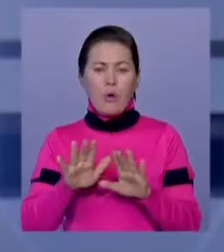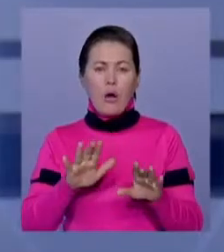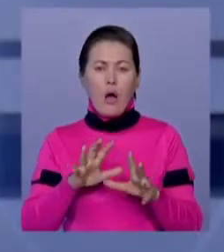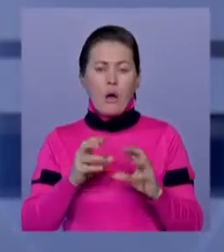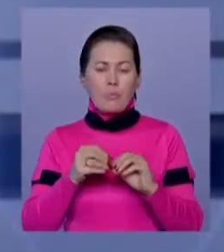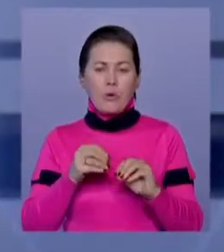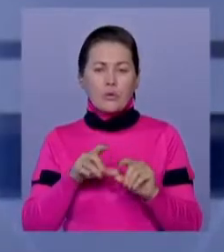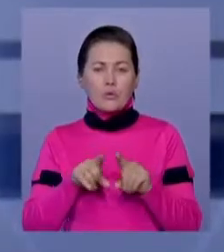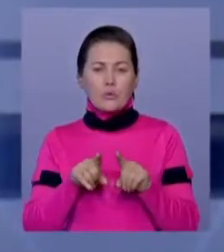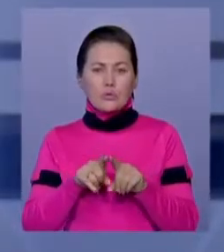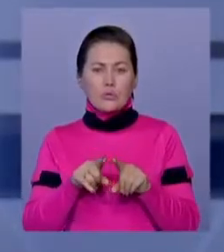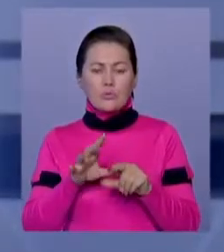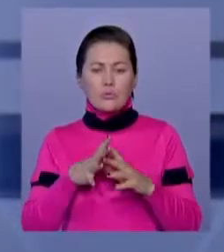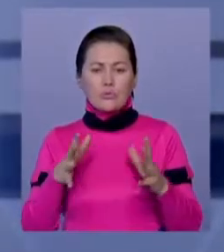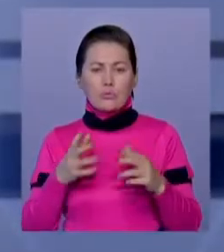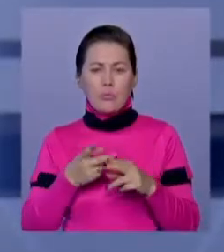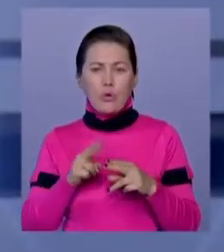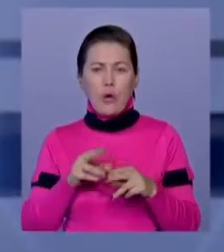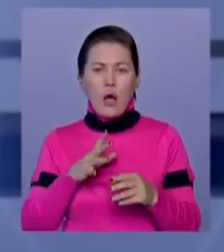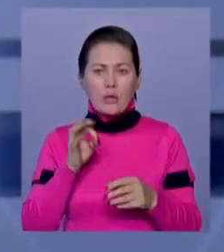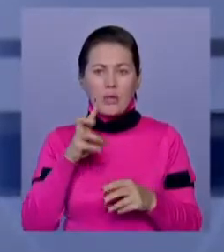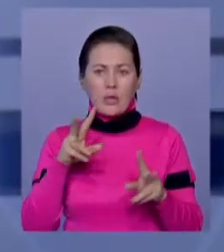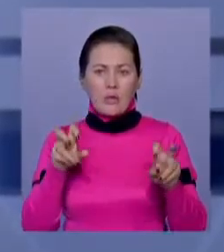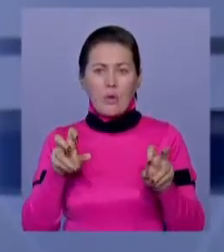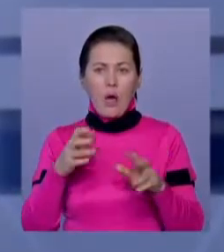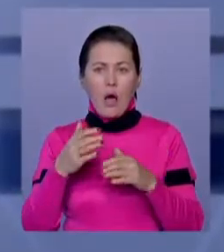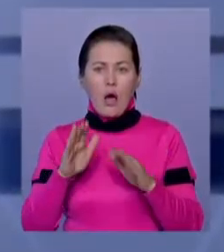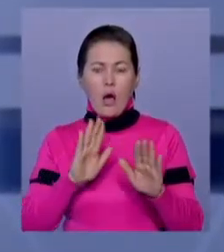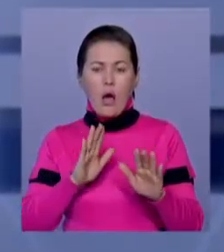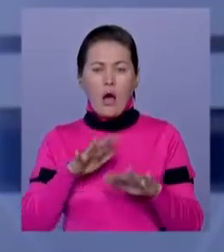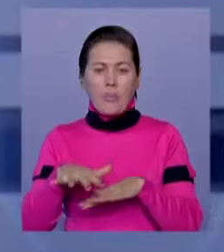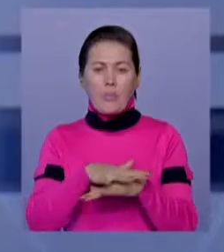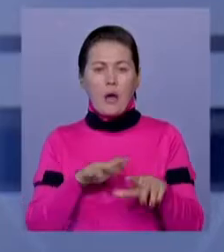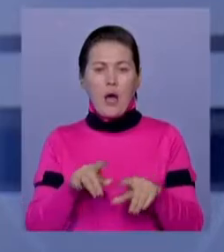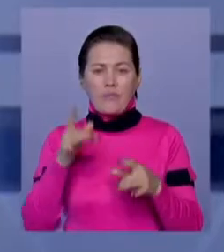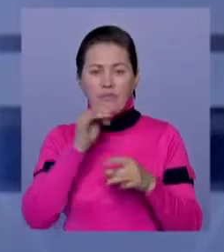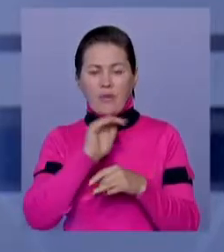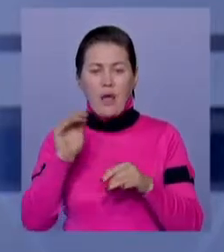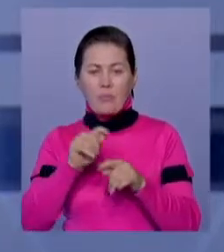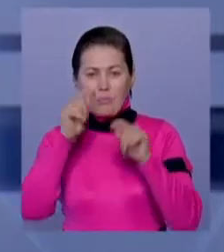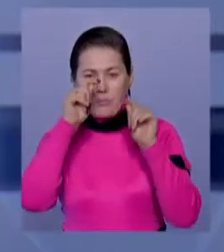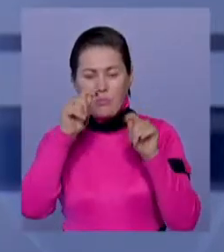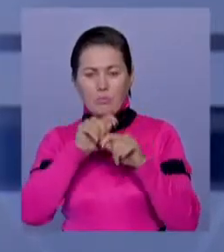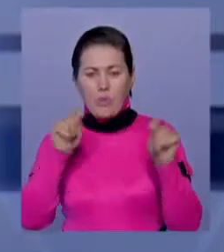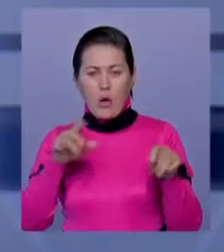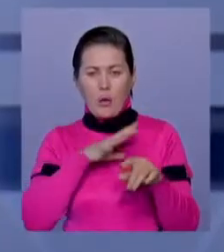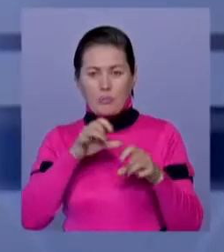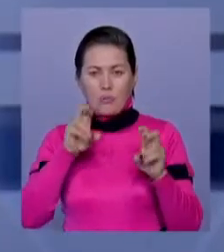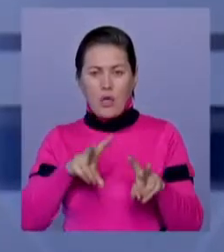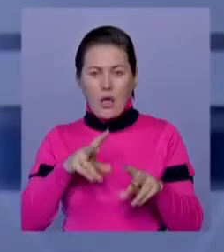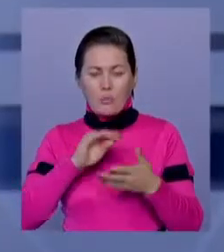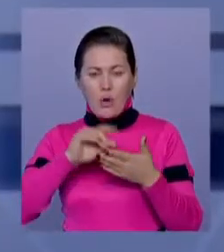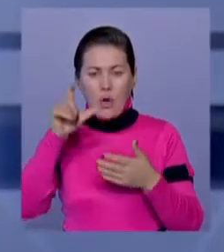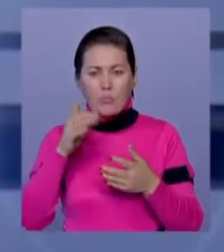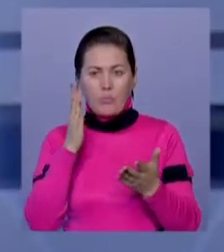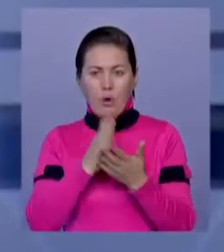көлемі жағынан ең үлкені болмақ. Атакент көрмесінің алдындағы айдынның салтанатты ашылуына дәл қазір тілшіміз Жадыра Омаржан куә. Ол